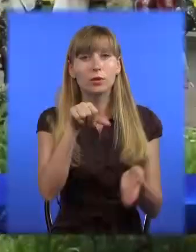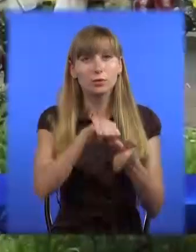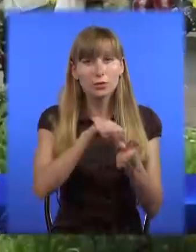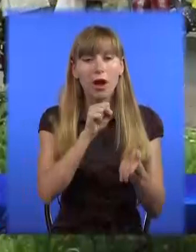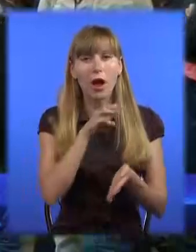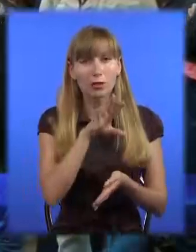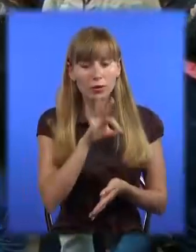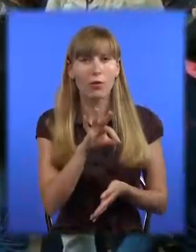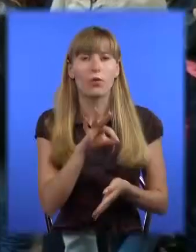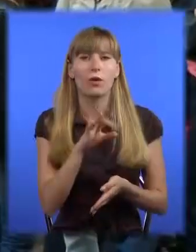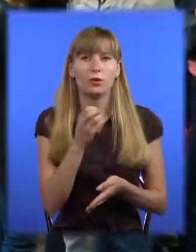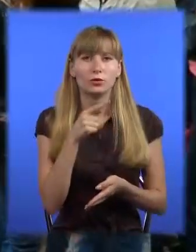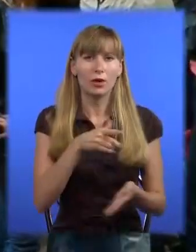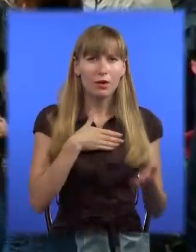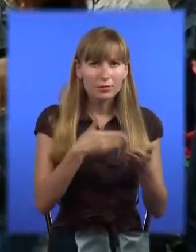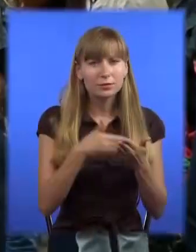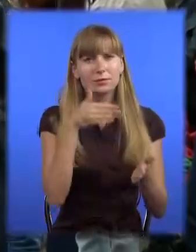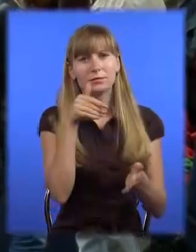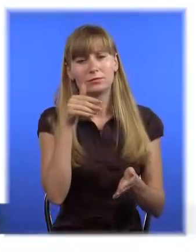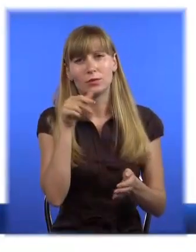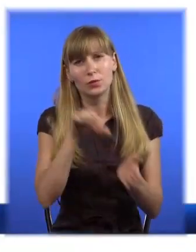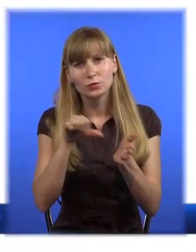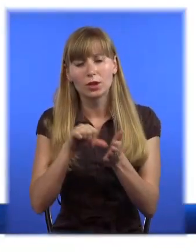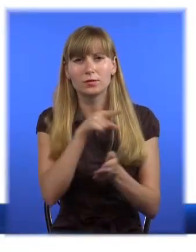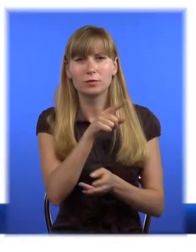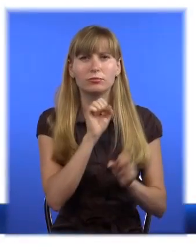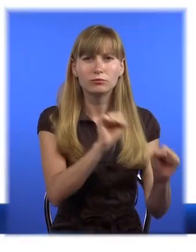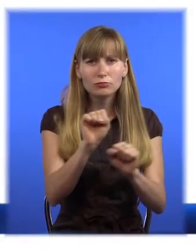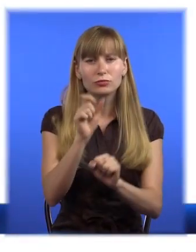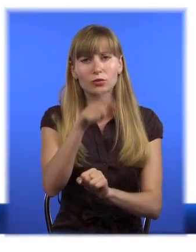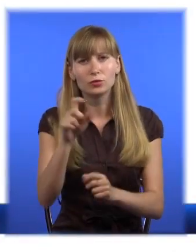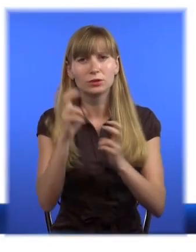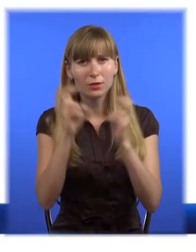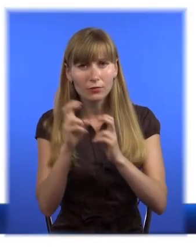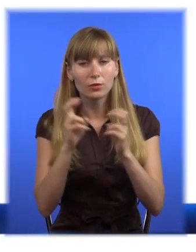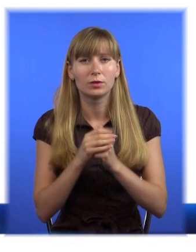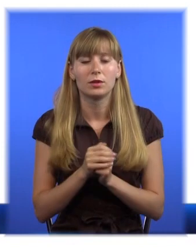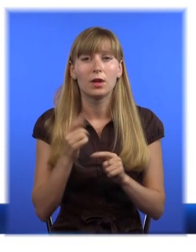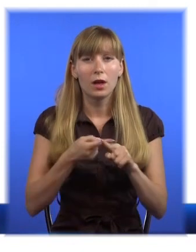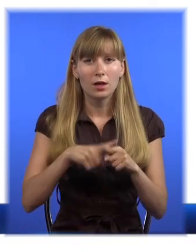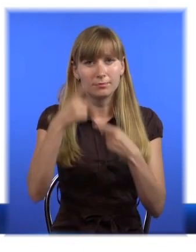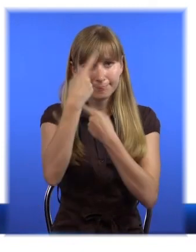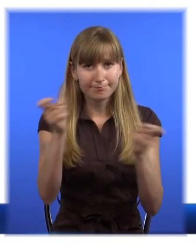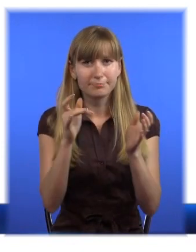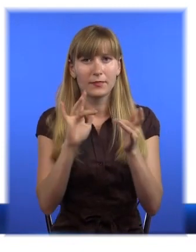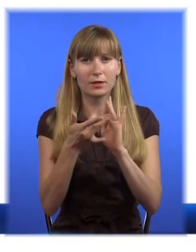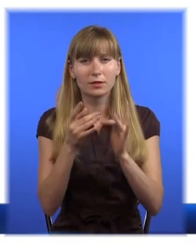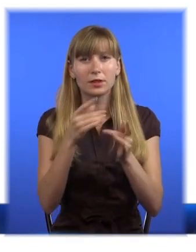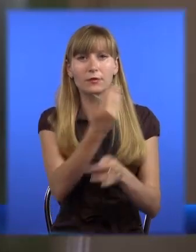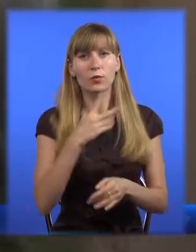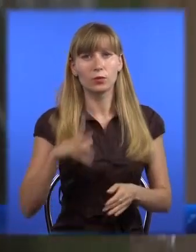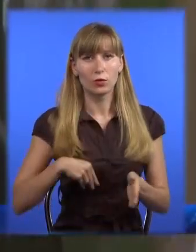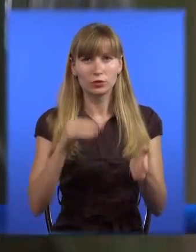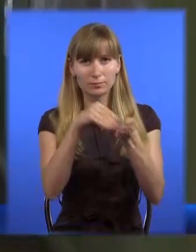АТО, громадський активіст та борець за права заводчан. Страшну звістку оприлюднила у соцмережі донька Володимира